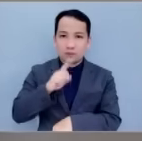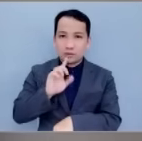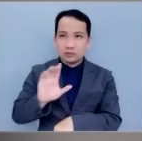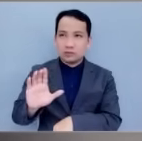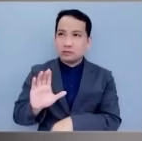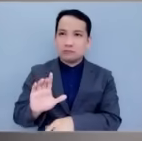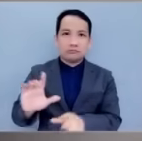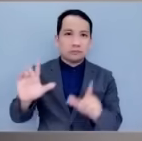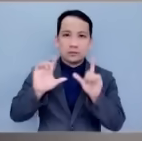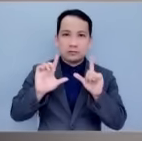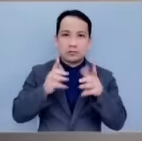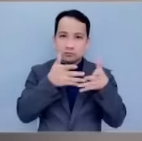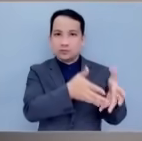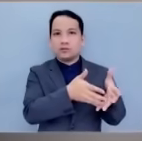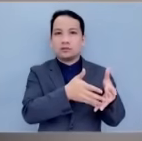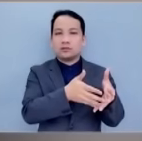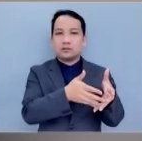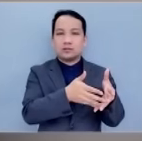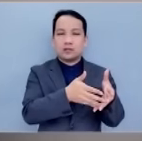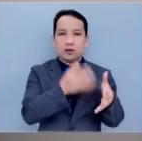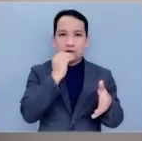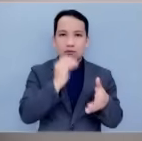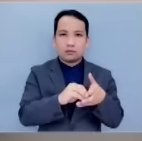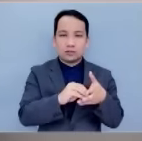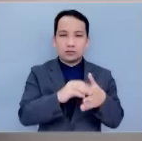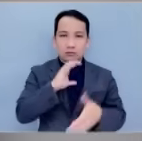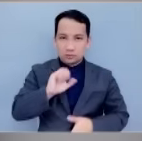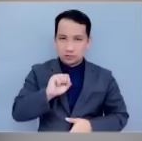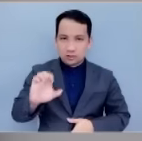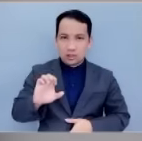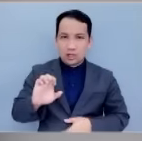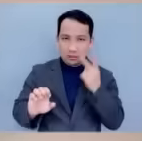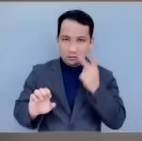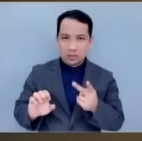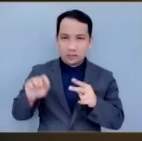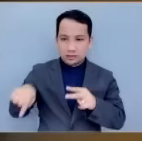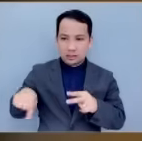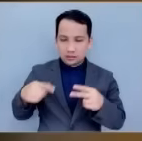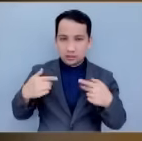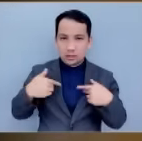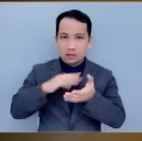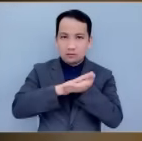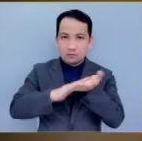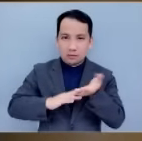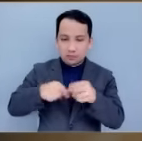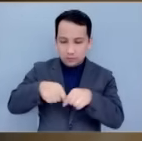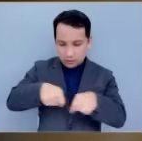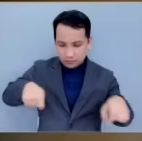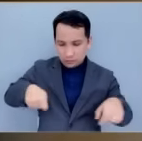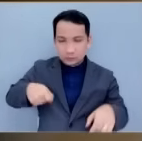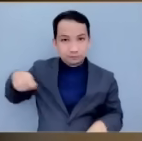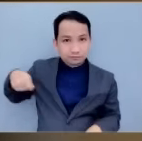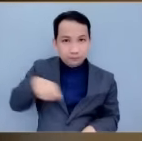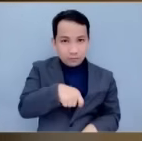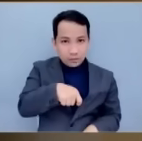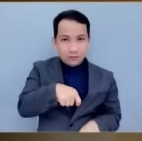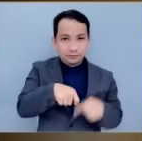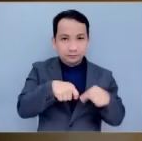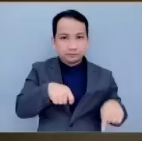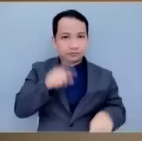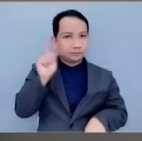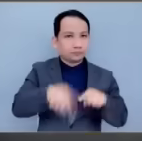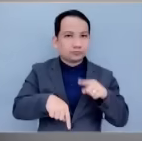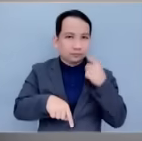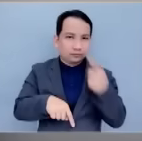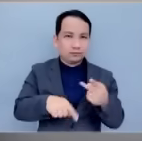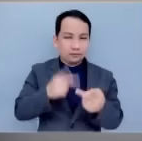sa abandonment of corpse. Lumabas sa mga report na natagpuan raw ang DNA ni Morales sa kutsilyong ginamit umano sa pagpatay. Pero hindi pa ito